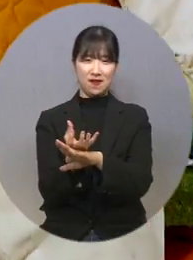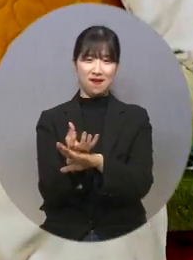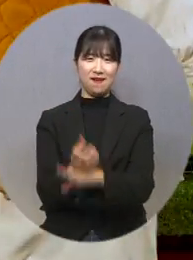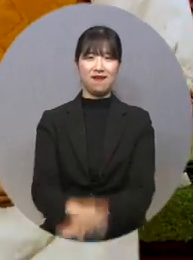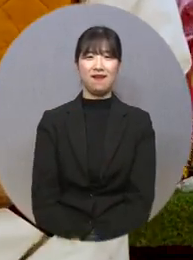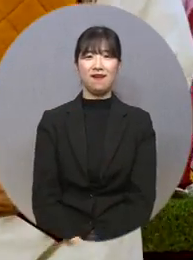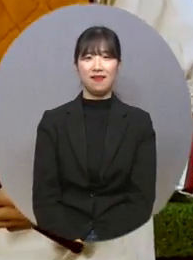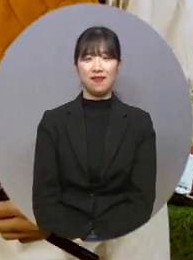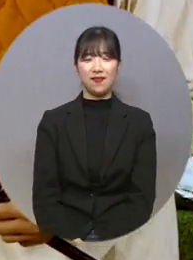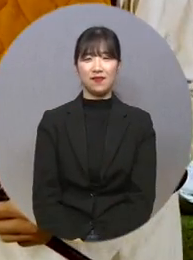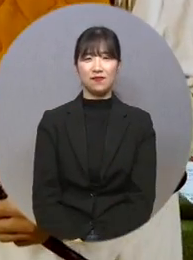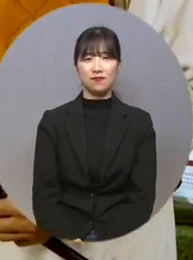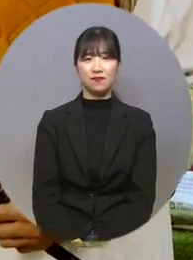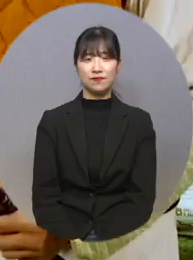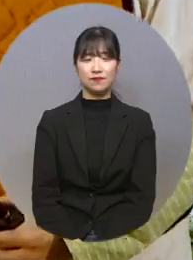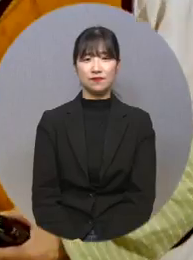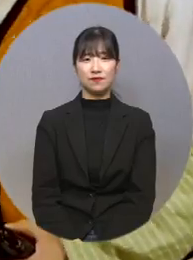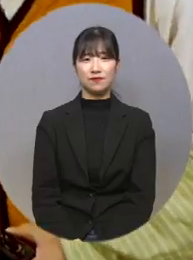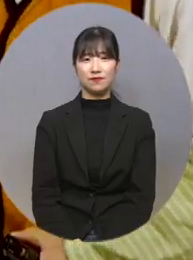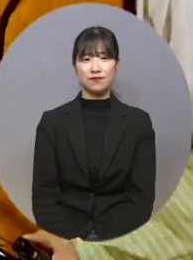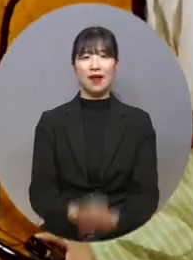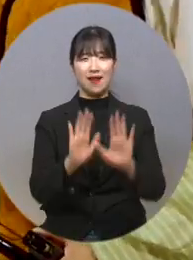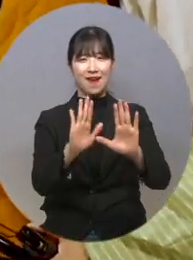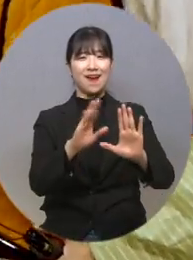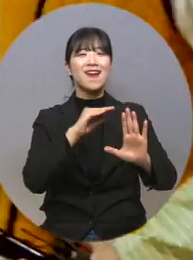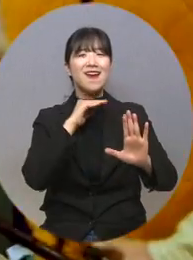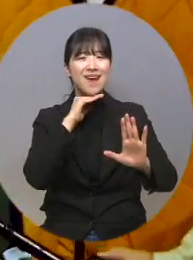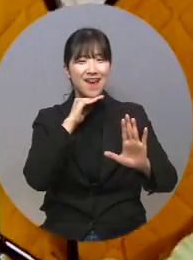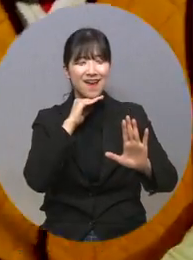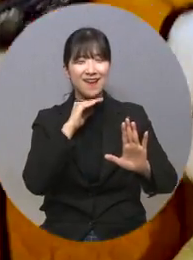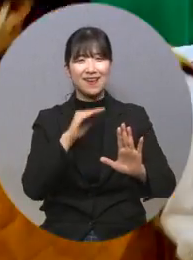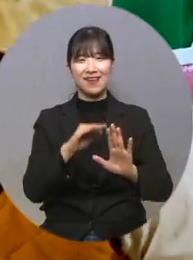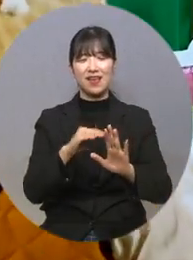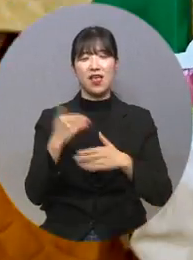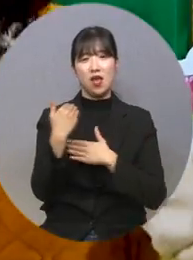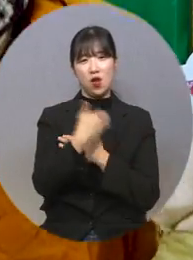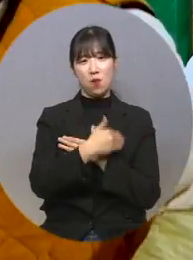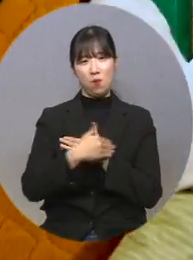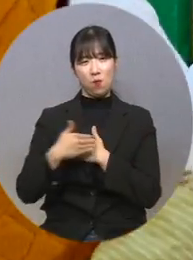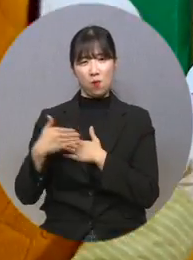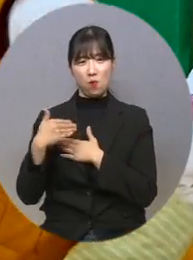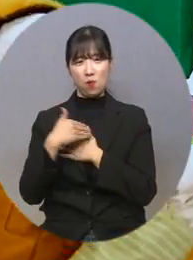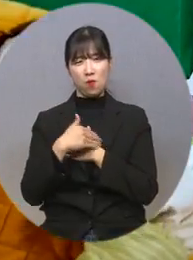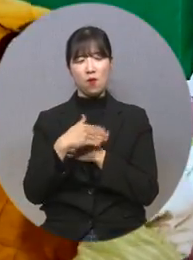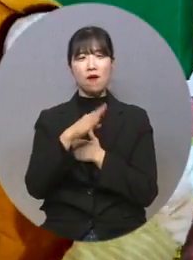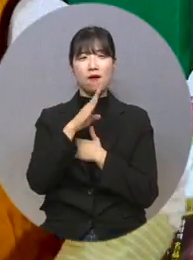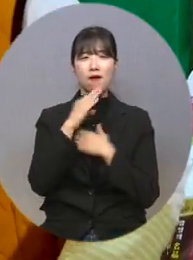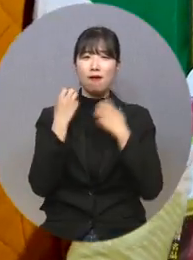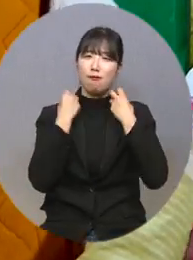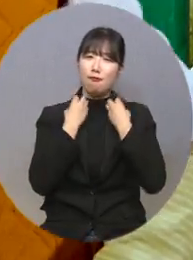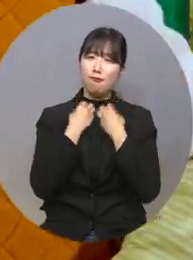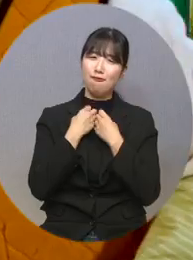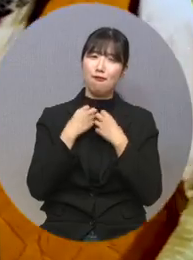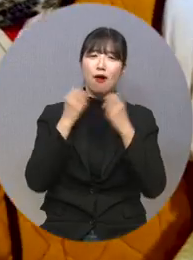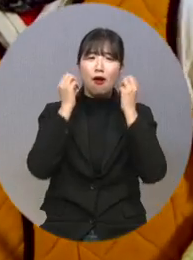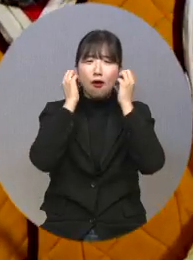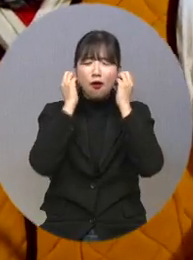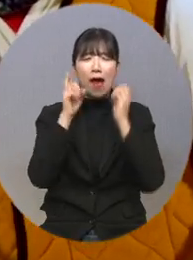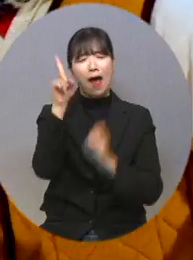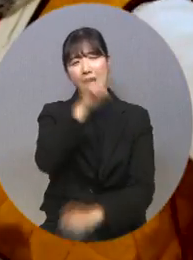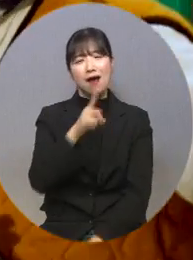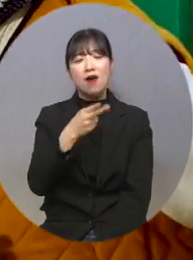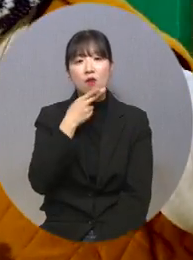와. 루비. 알겠습니다. 아, 여기까지. 자, 몸에는 지금 딱 봐도 반지, 목걸이, 귀걸이 하나도 보석은